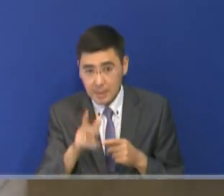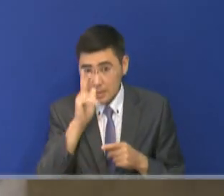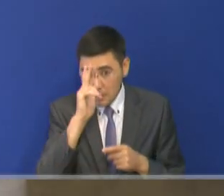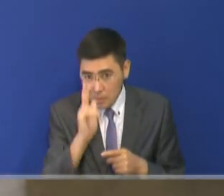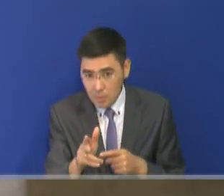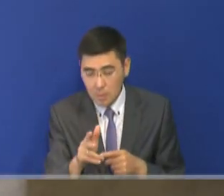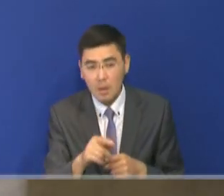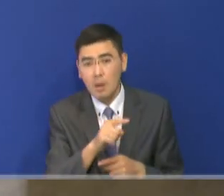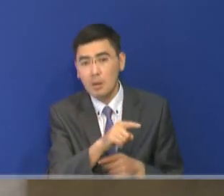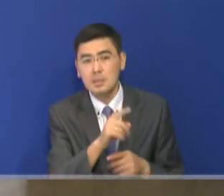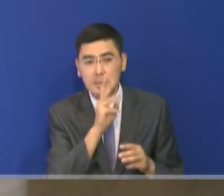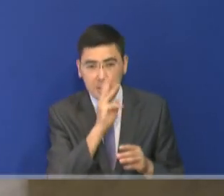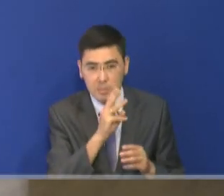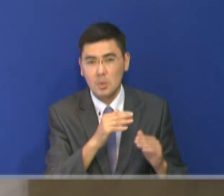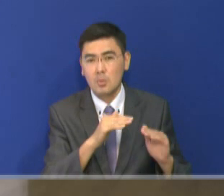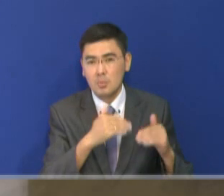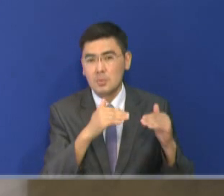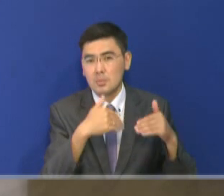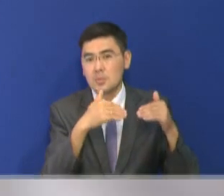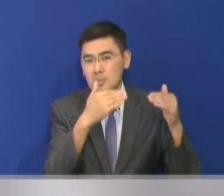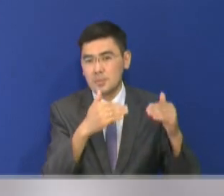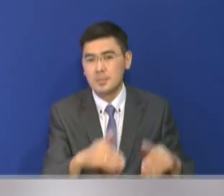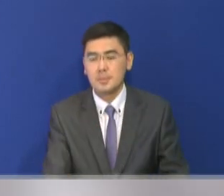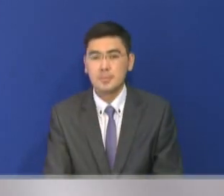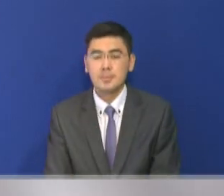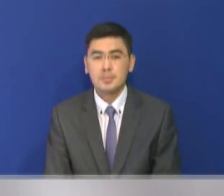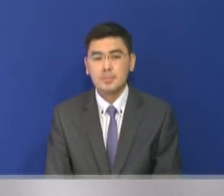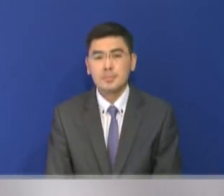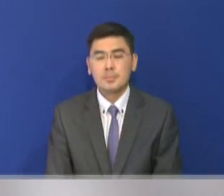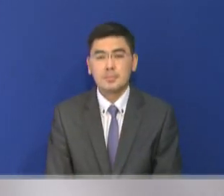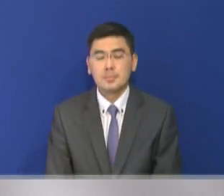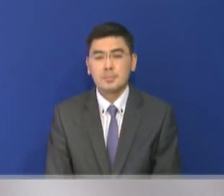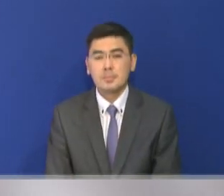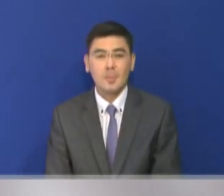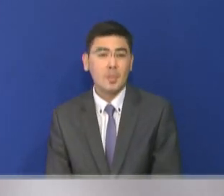поэтапно повысить заработную плату медицинских работников.